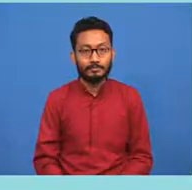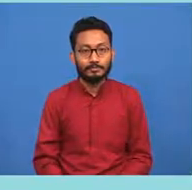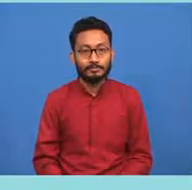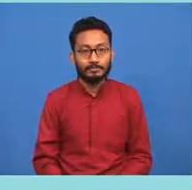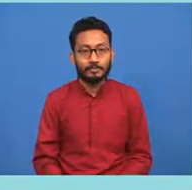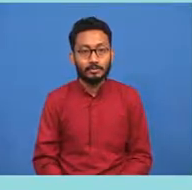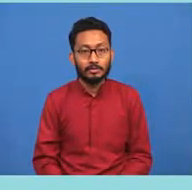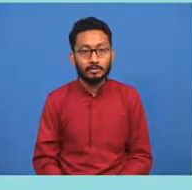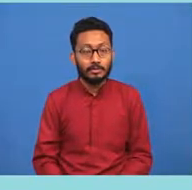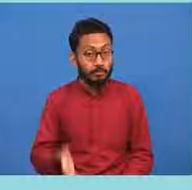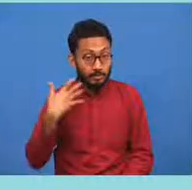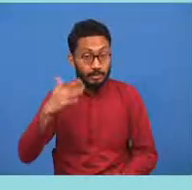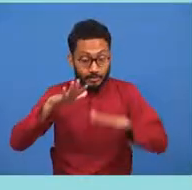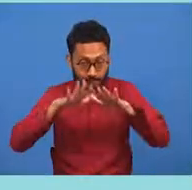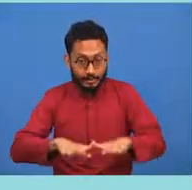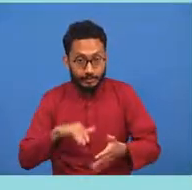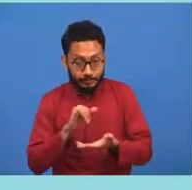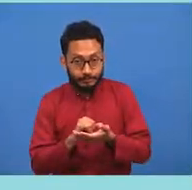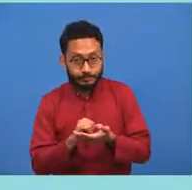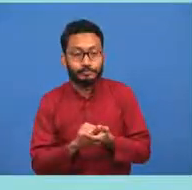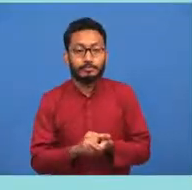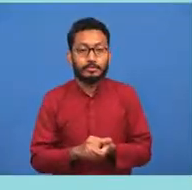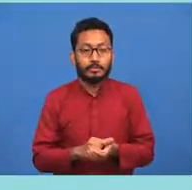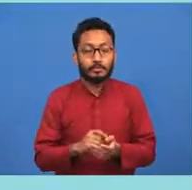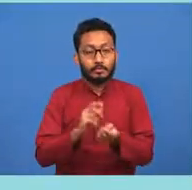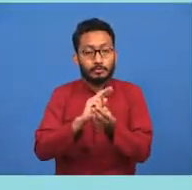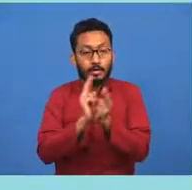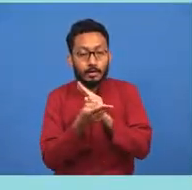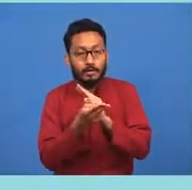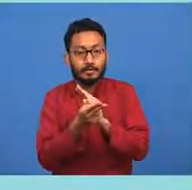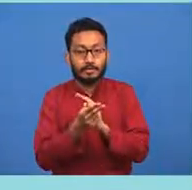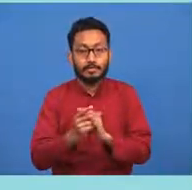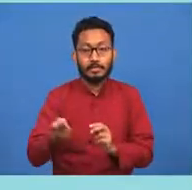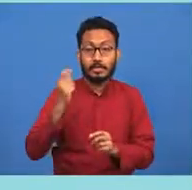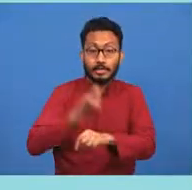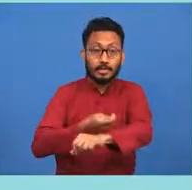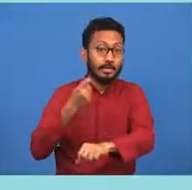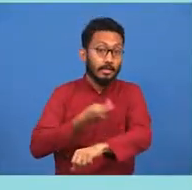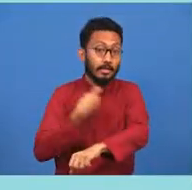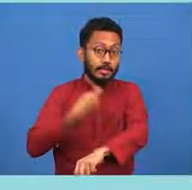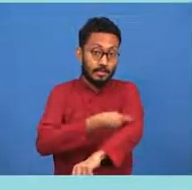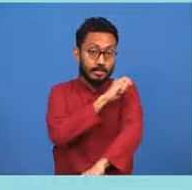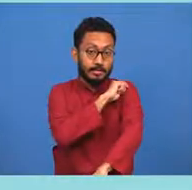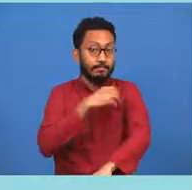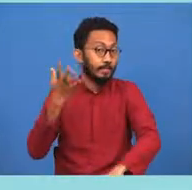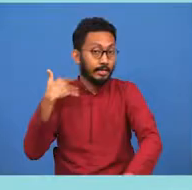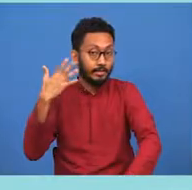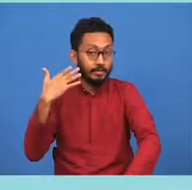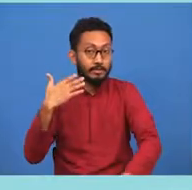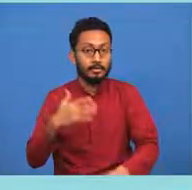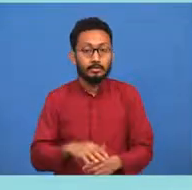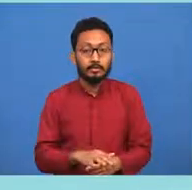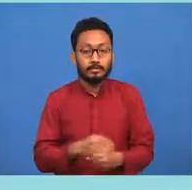Haba pemendekkan ialah perubahan tenaga haba apabila satu mol mendekkan